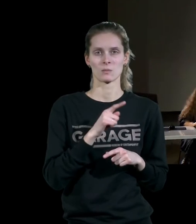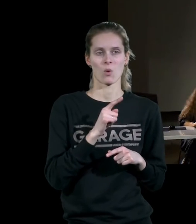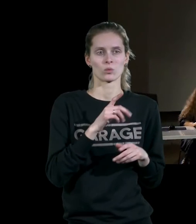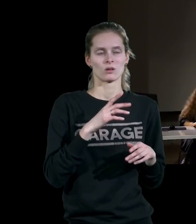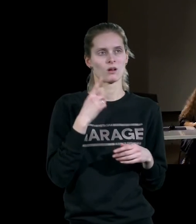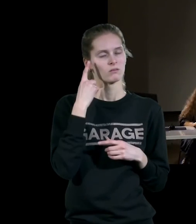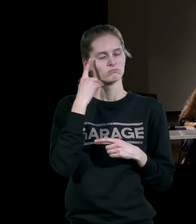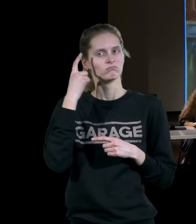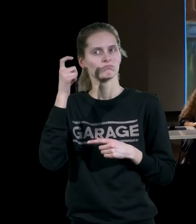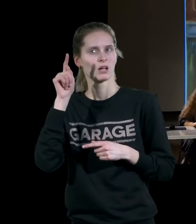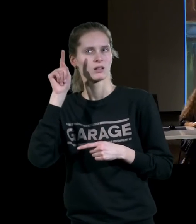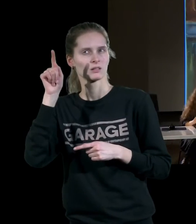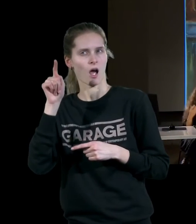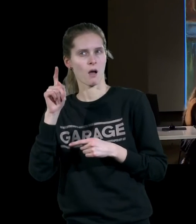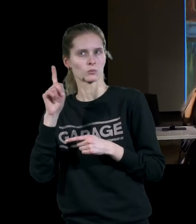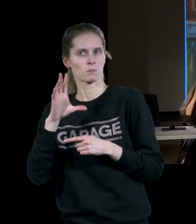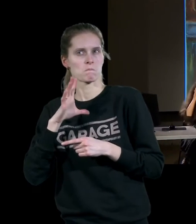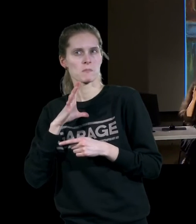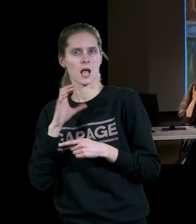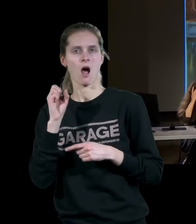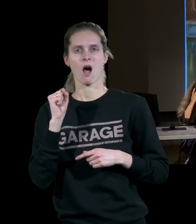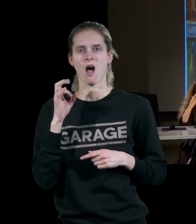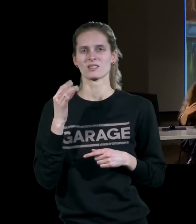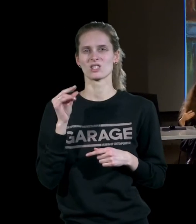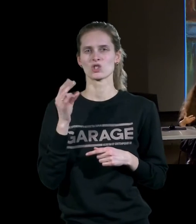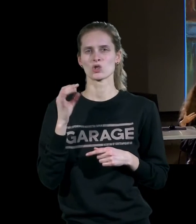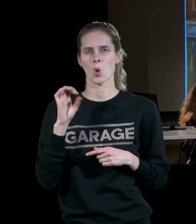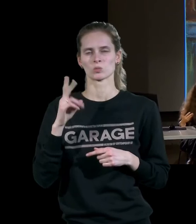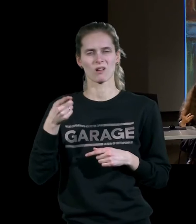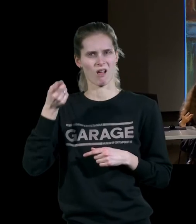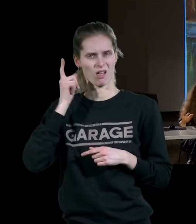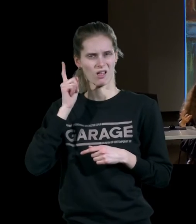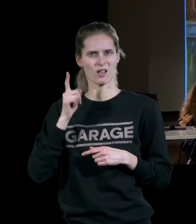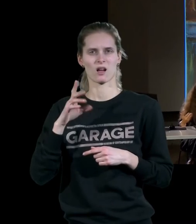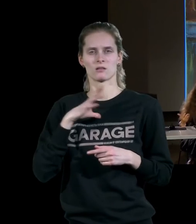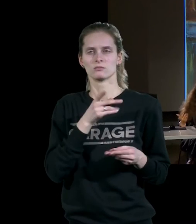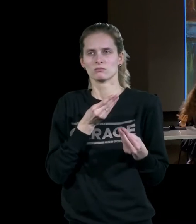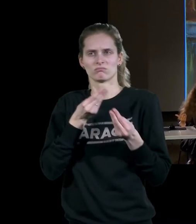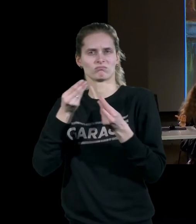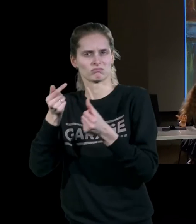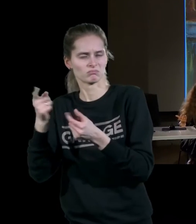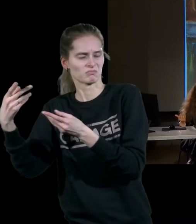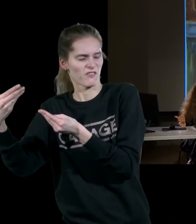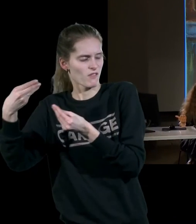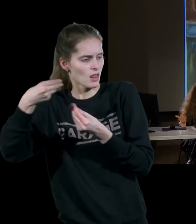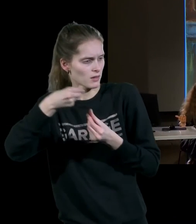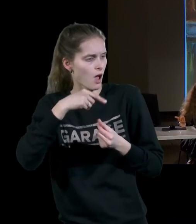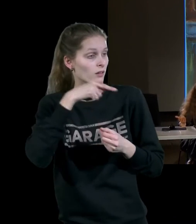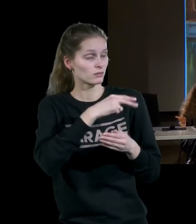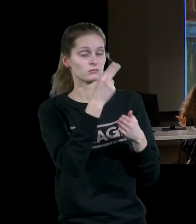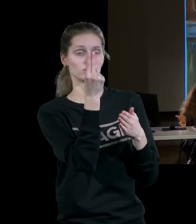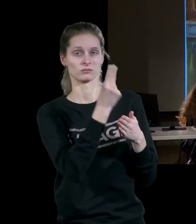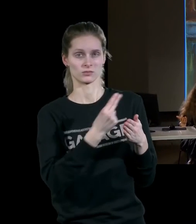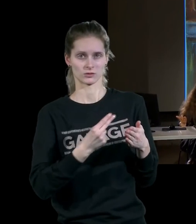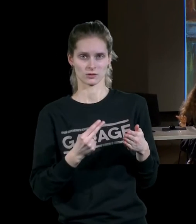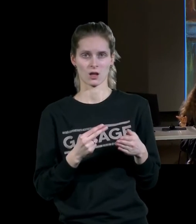сюжетам, связанным с античностью, и обращается к искусству, также отсылающему к античности. Вот одна из его вещей, тоже,